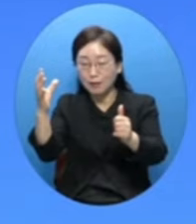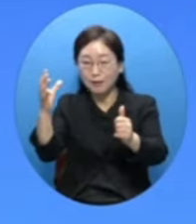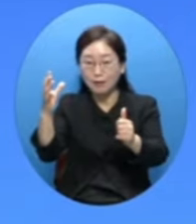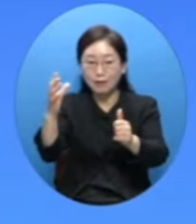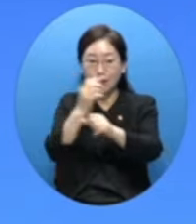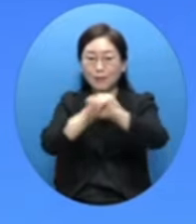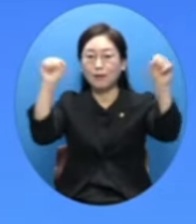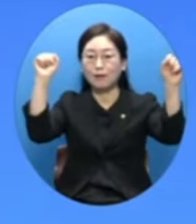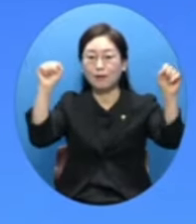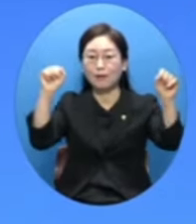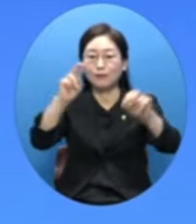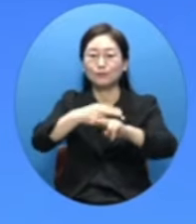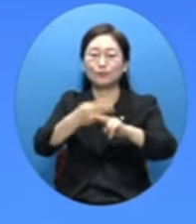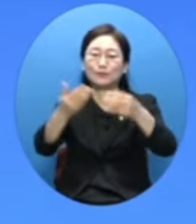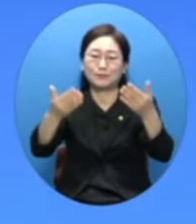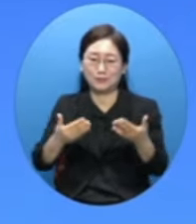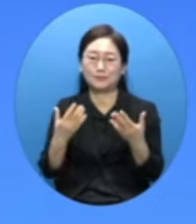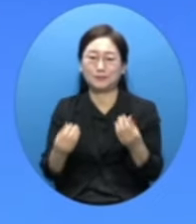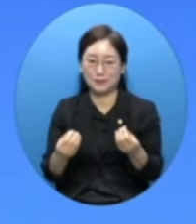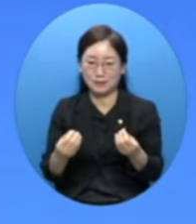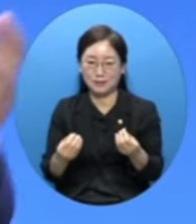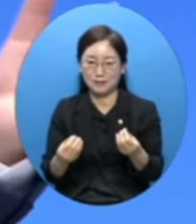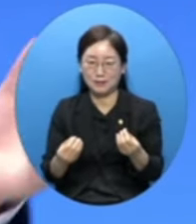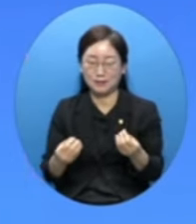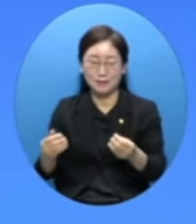선물로 주어진 것입니다